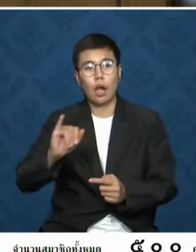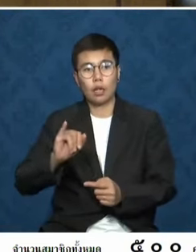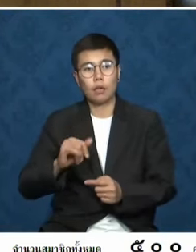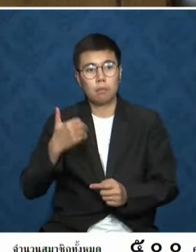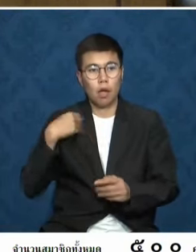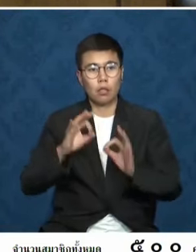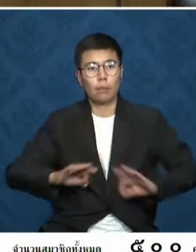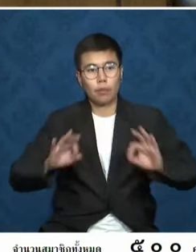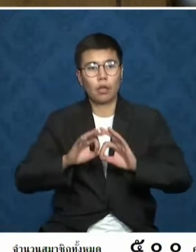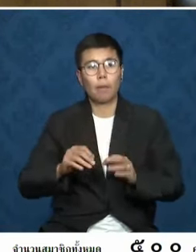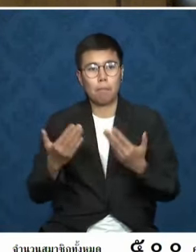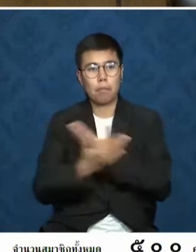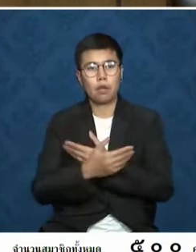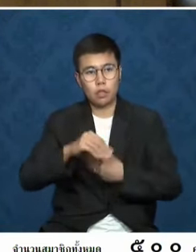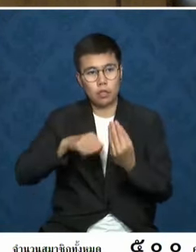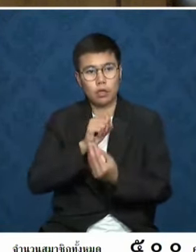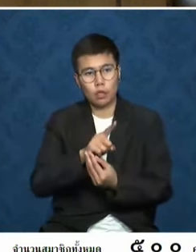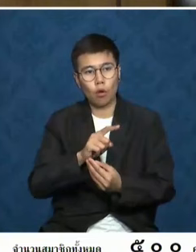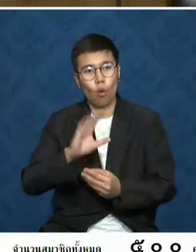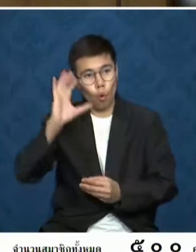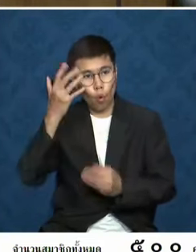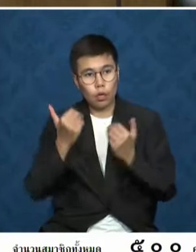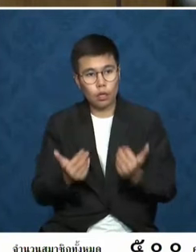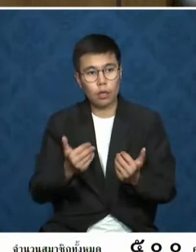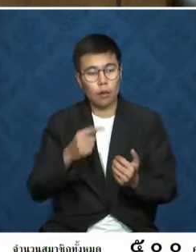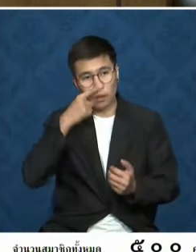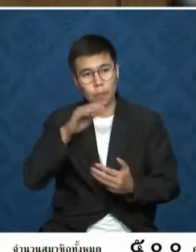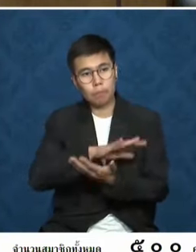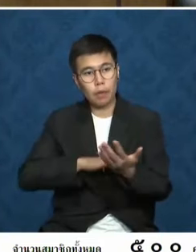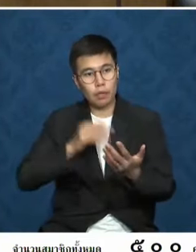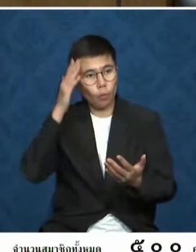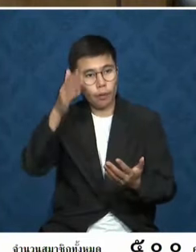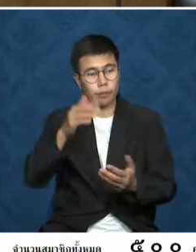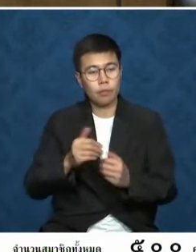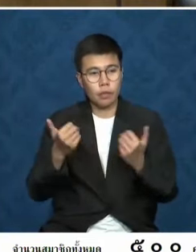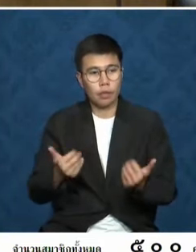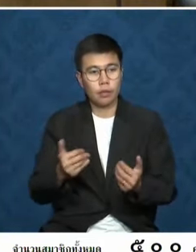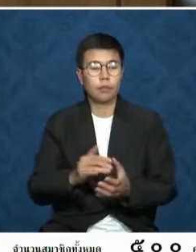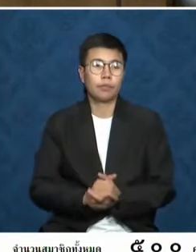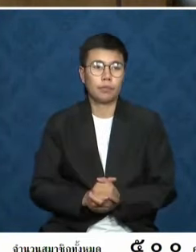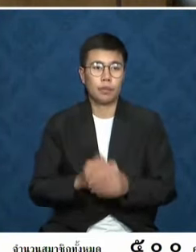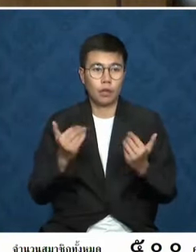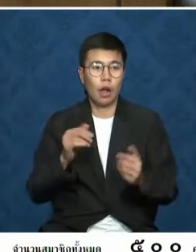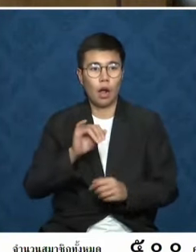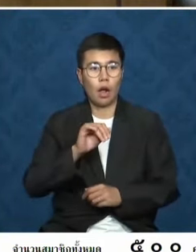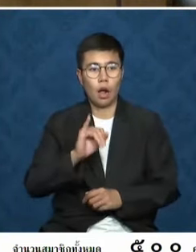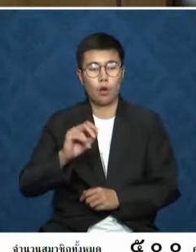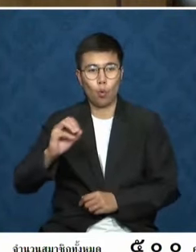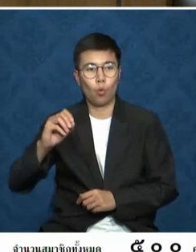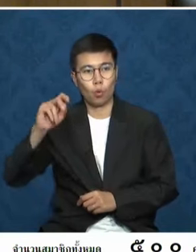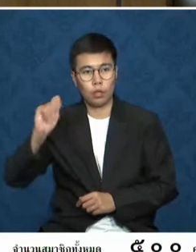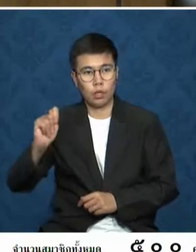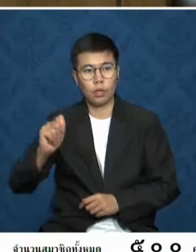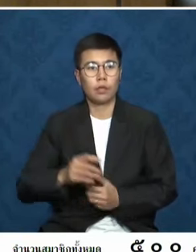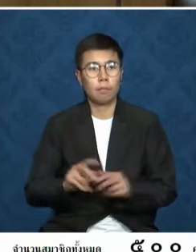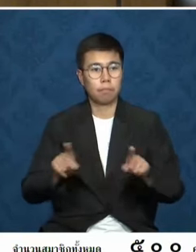ื่องทมความสำคัที่จะเปลี่ยแลงเศษฐกิจของโลกและของประเทศไยนครั้งยิงใหญ่ในครั้งนี้IoT ก็เช่นกครับ